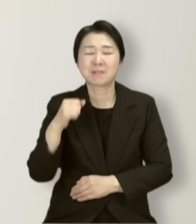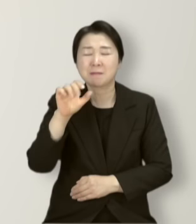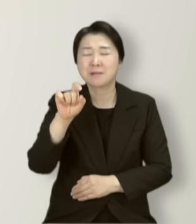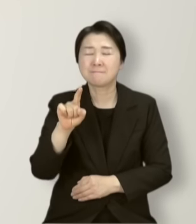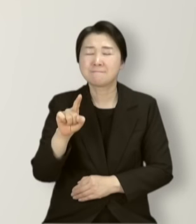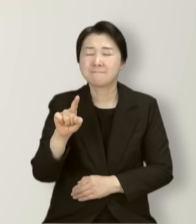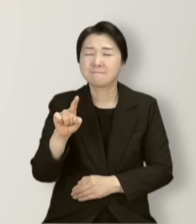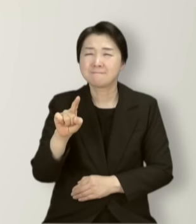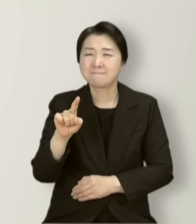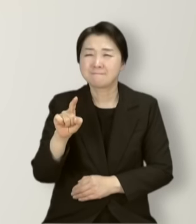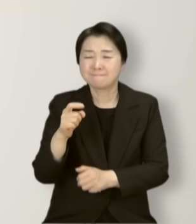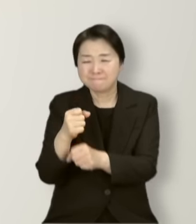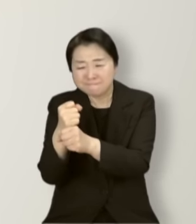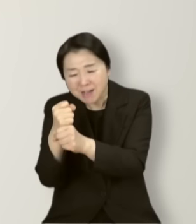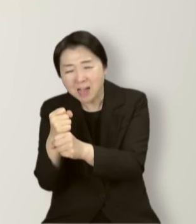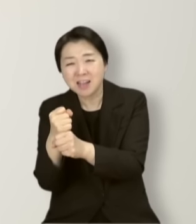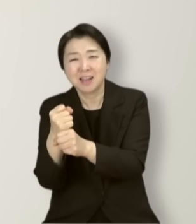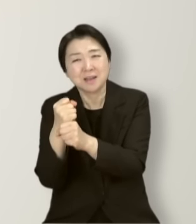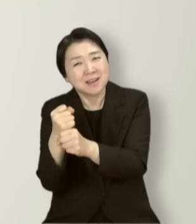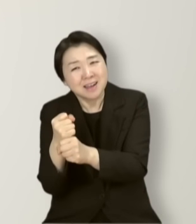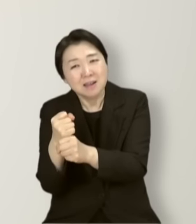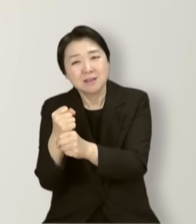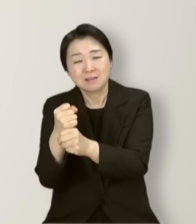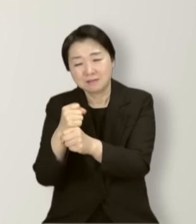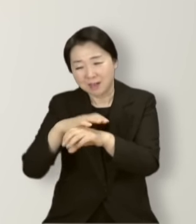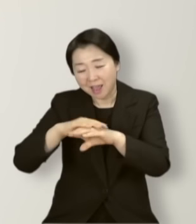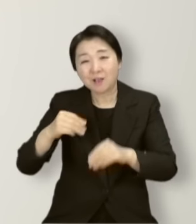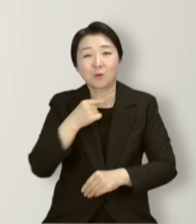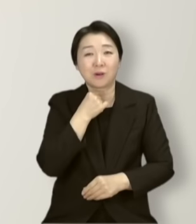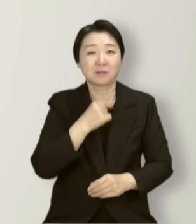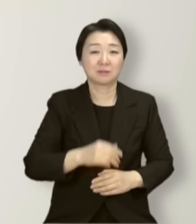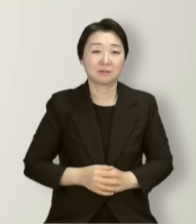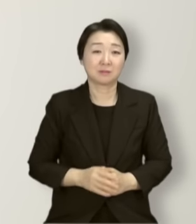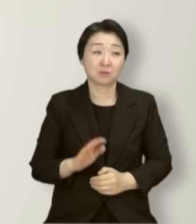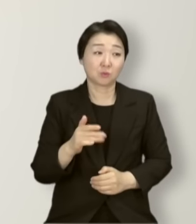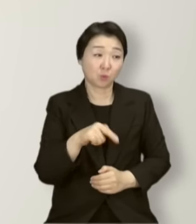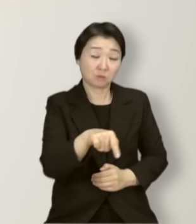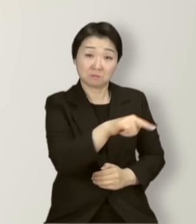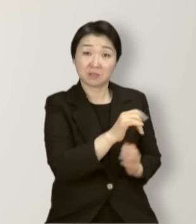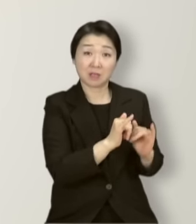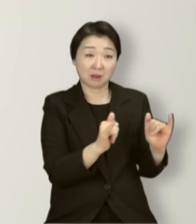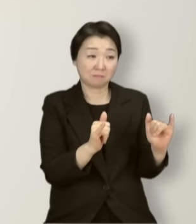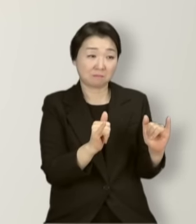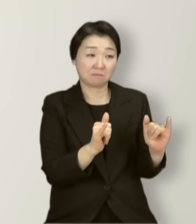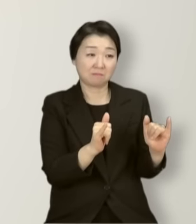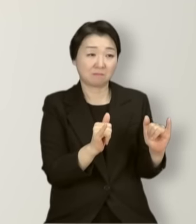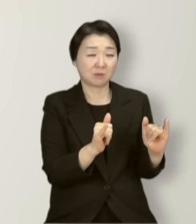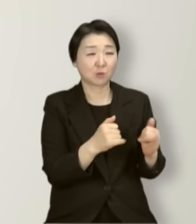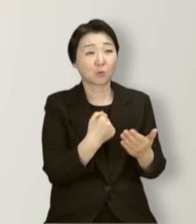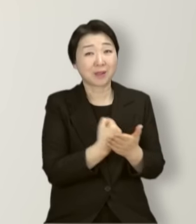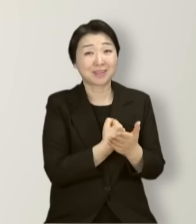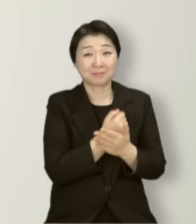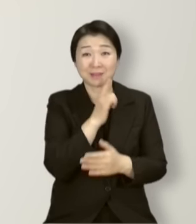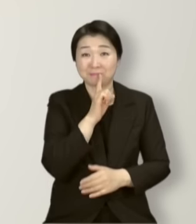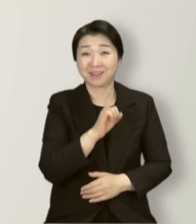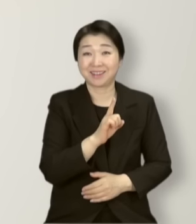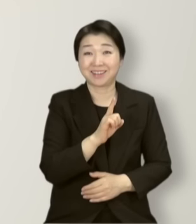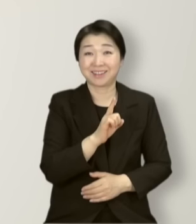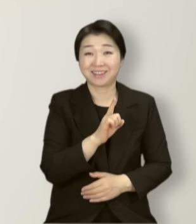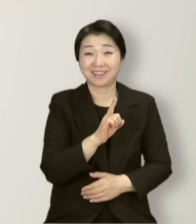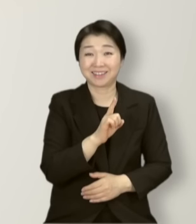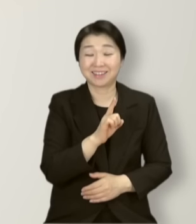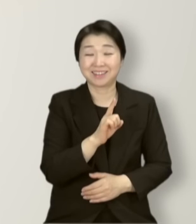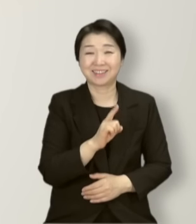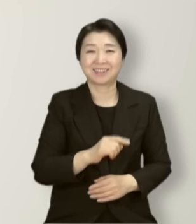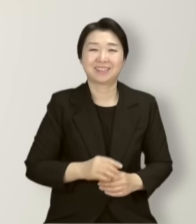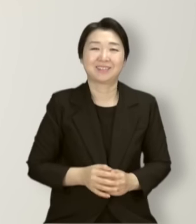예. 이제 끝까지 뭘 해결하려고 예. 하는데 예. 요즘 친구들은 그게 조금 아쉽다라는 이야기들 예. 예. 어르신들이